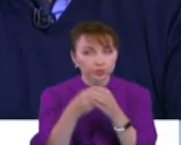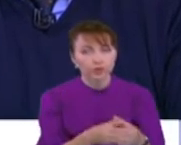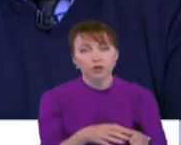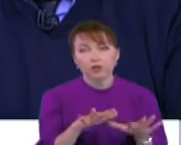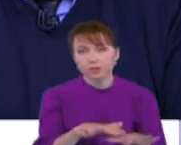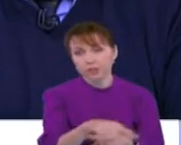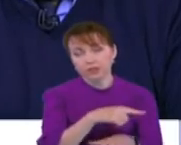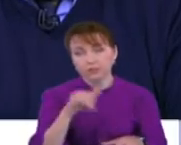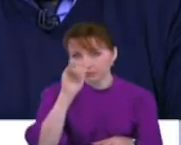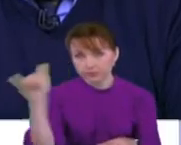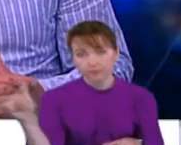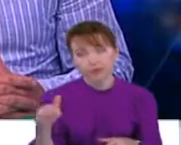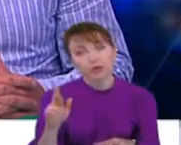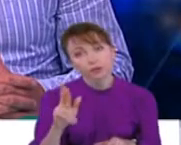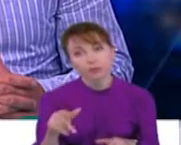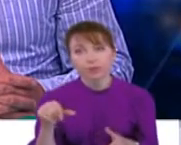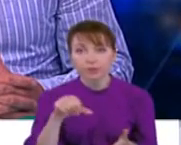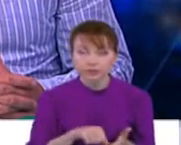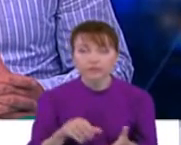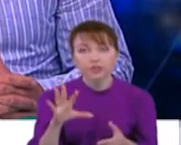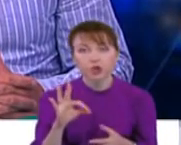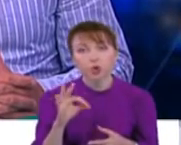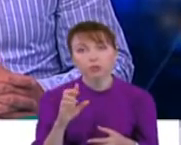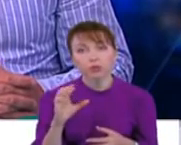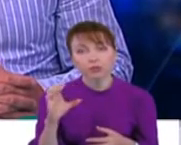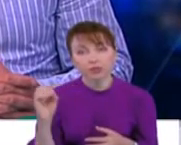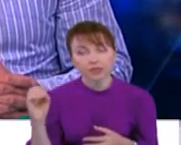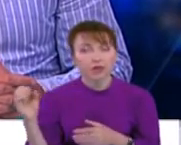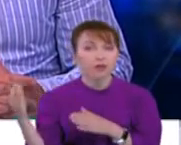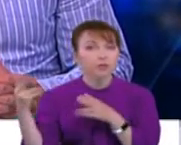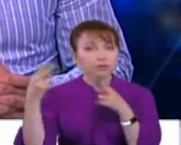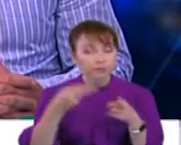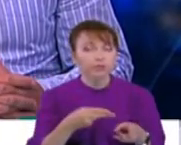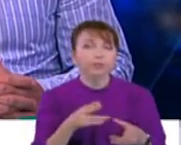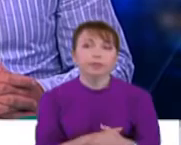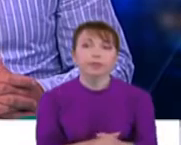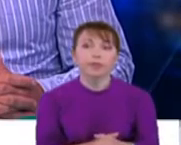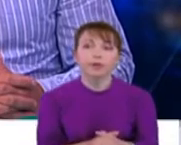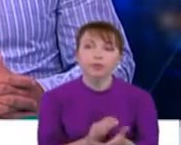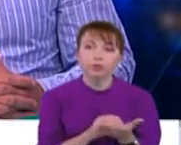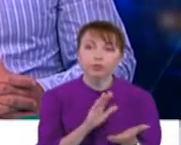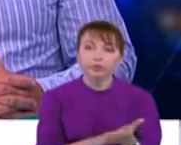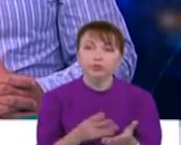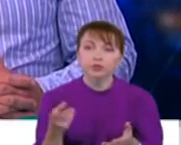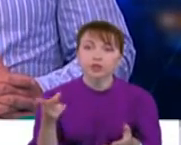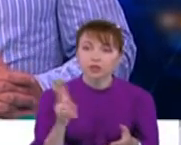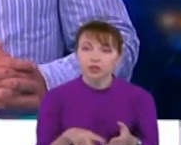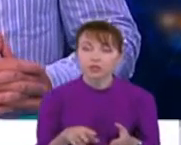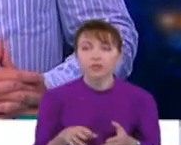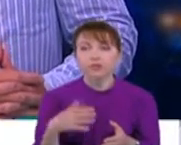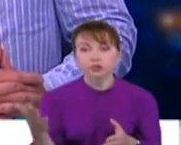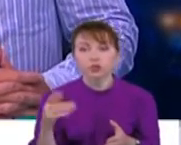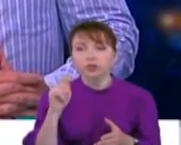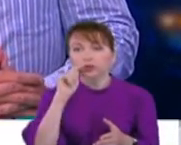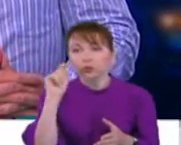аби представники ОБСЄ не можуть, а там було прописано, і обидві сторони, тобто і